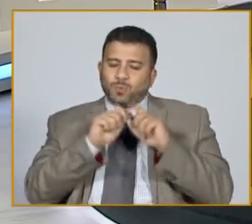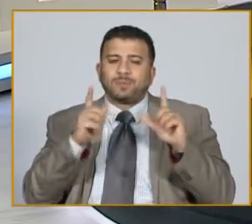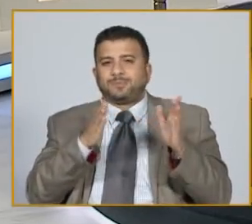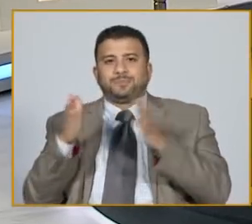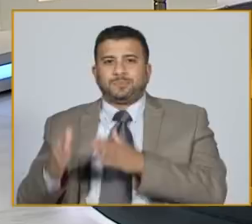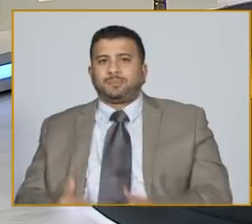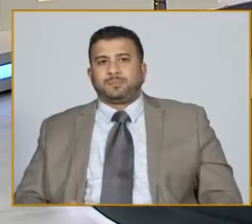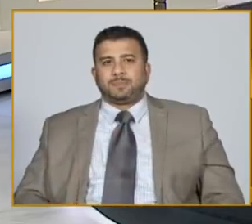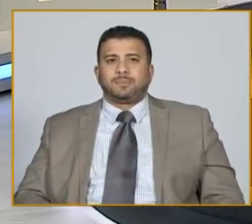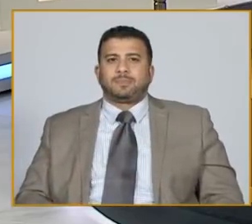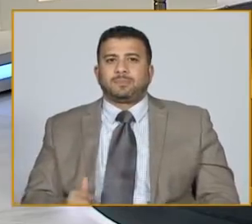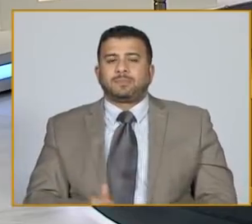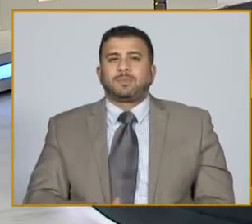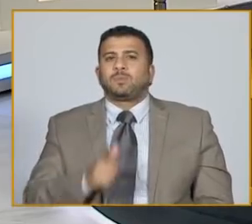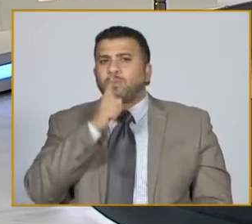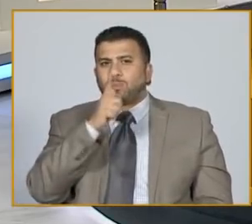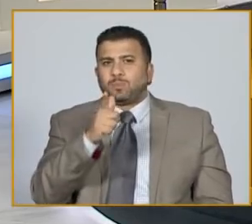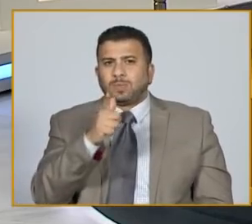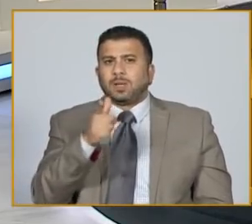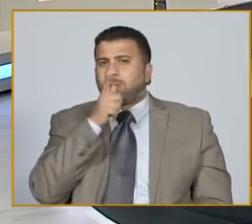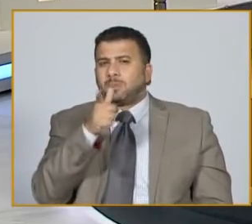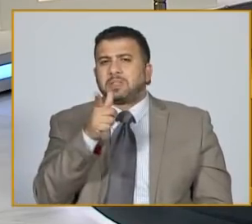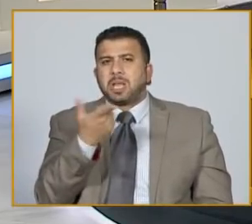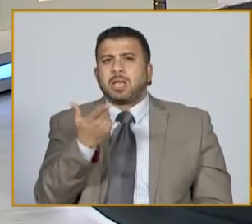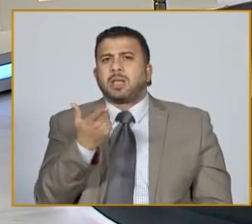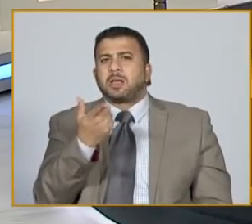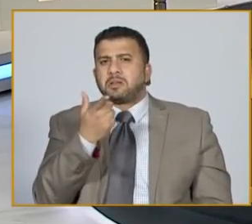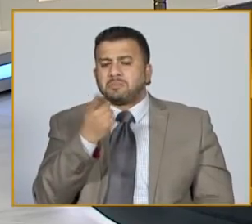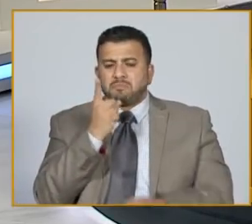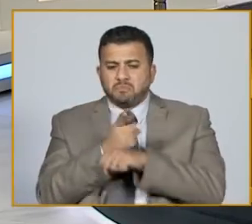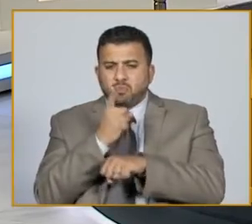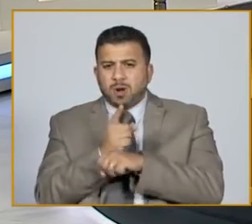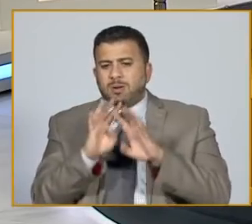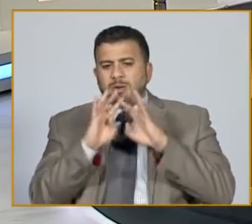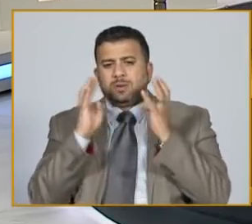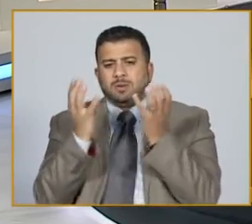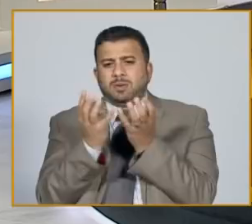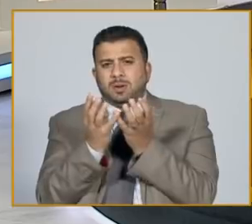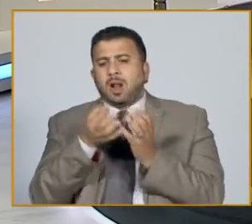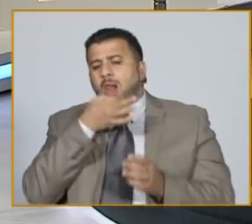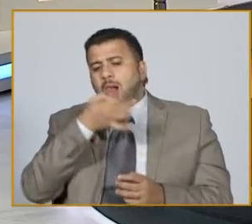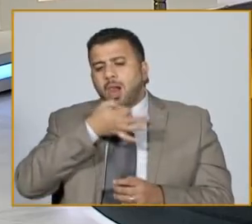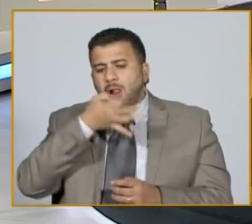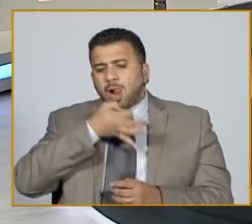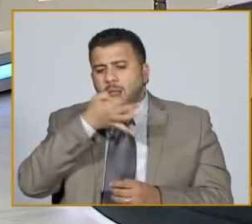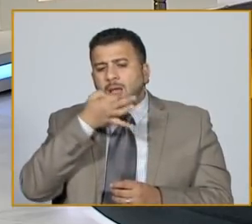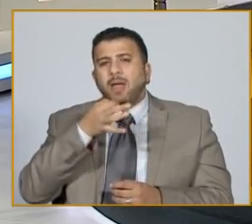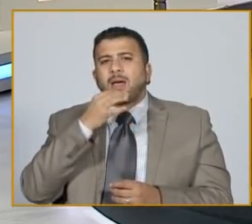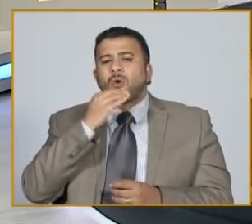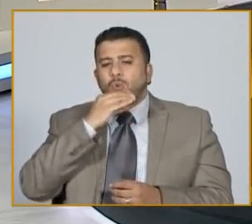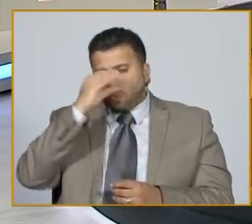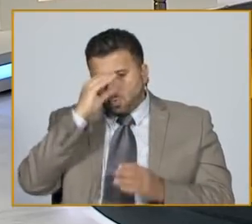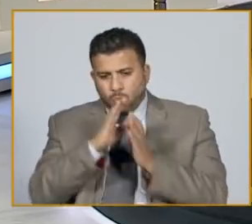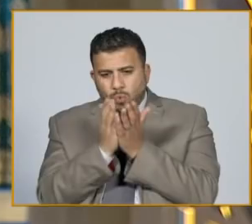رنا تقول كنا ندرس في الحلقة وعندنا المشرفة أو المحفظة أو المعلمة كانت عليها الدورة الشهرية، تقول يعني على